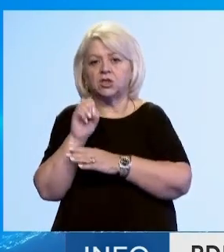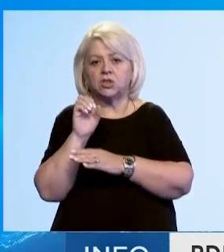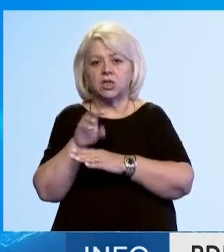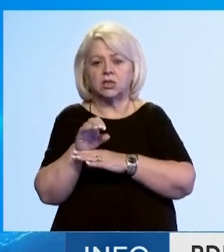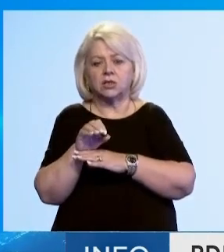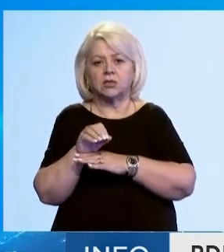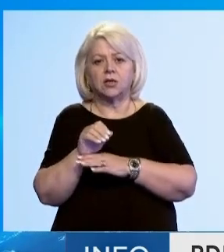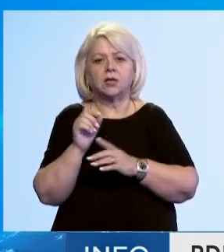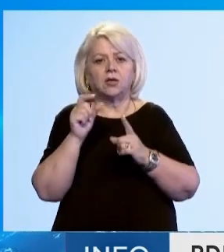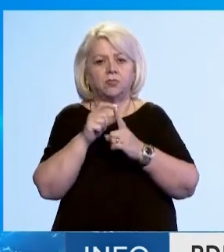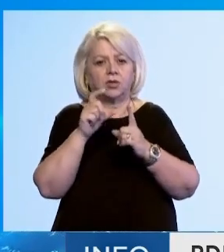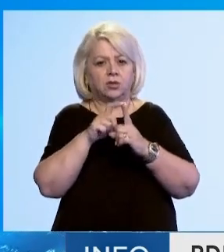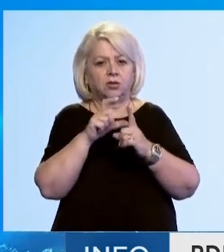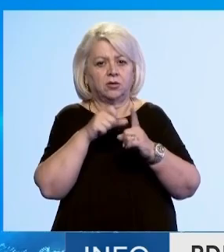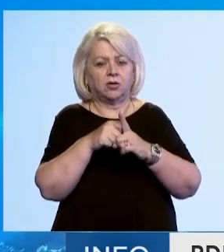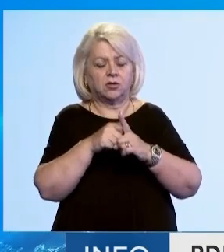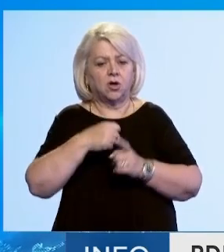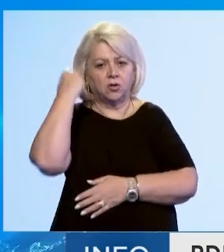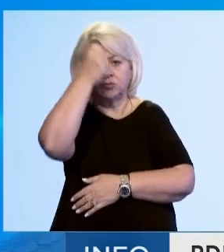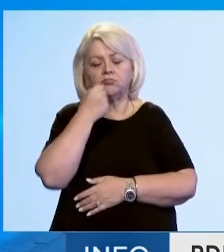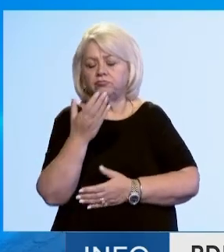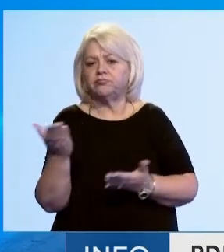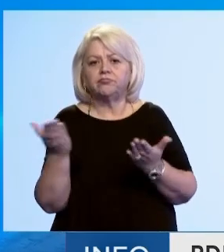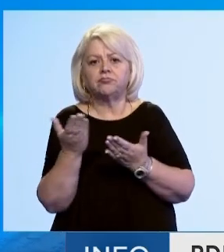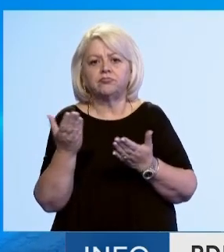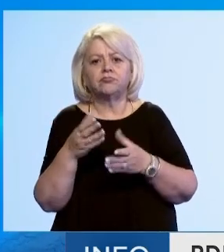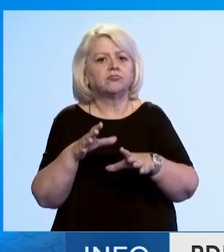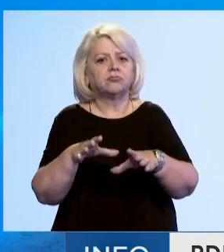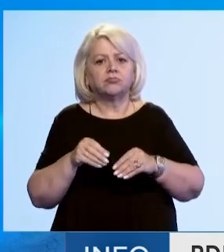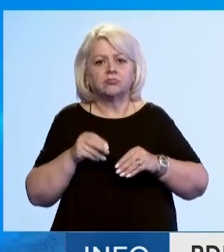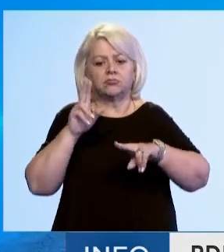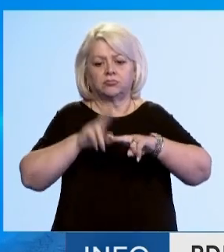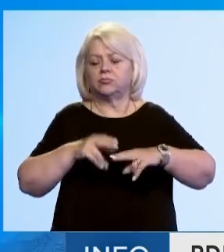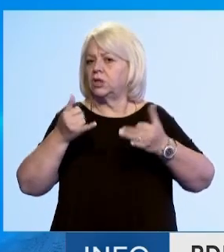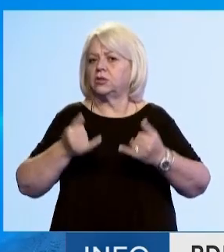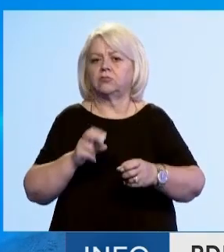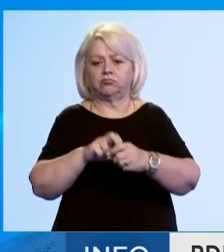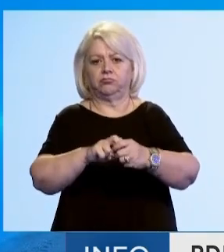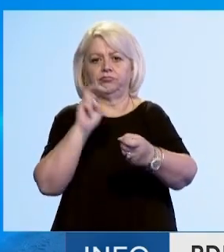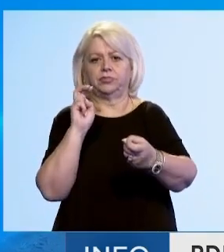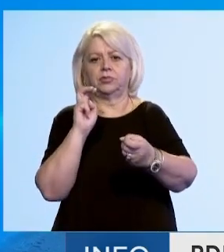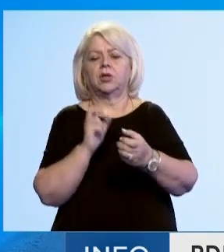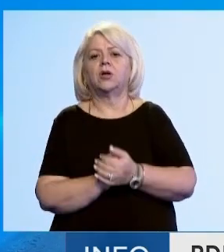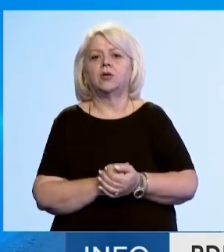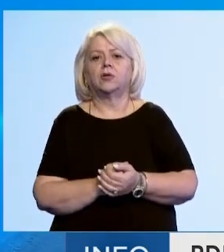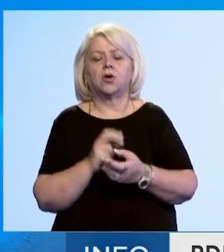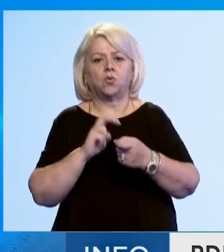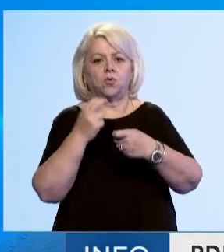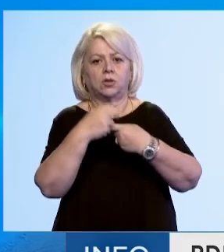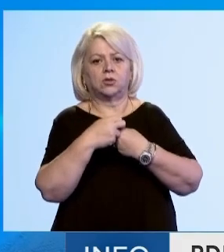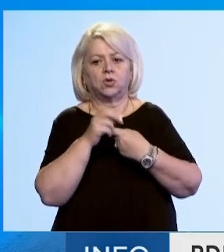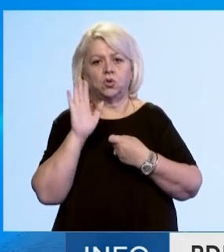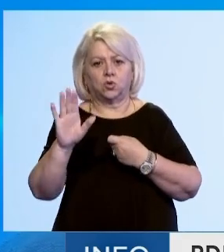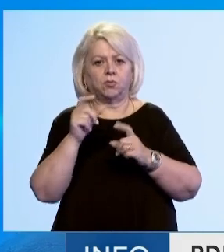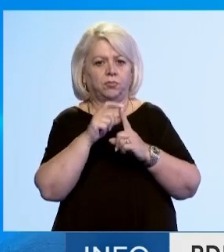përgjithshëm të Partisë Demokratike të Kosovës. Si është pritur kë vendim sot për shkëputje të koalicionit në mes jush